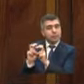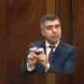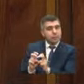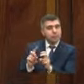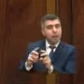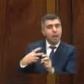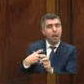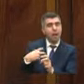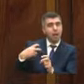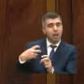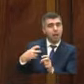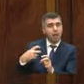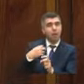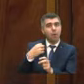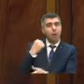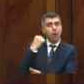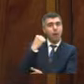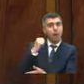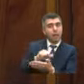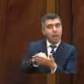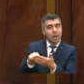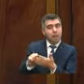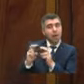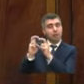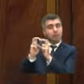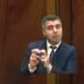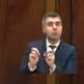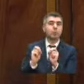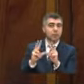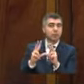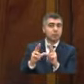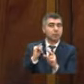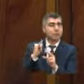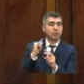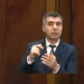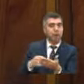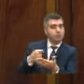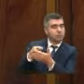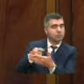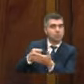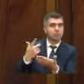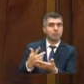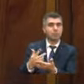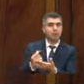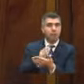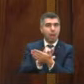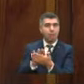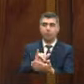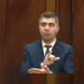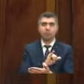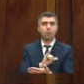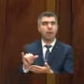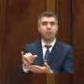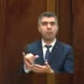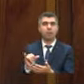الربح اللي كيخلصوا عليه الضريبة سنة بعد سنة، سنة بعد سنة كنزلوا، مع ذلك غادي يبقاو غير الفلاحة المتوسطين